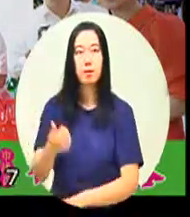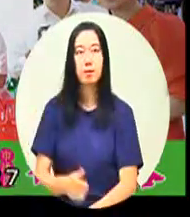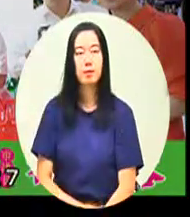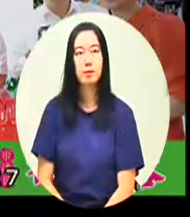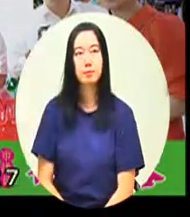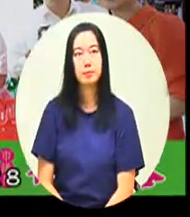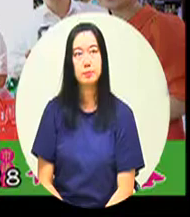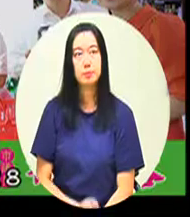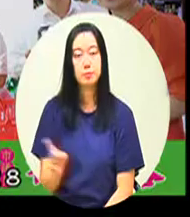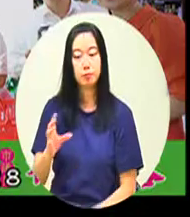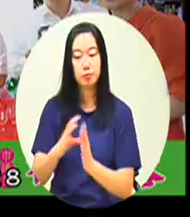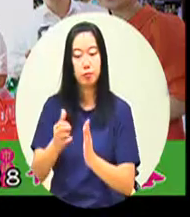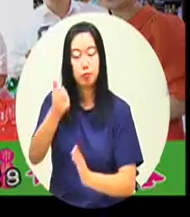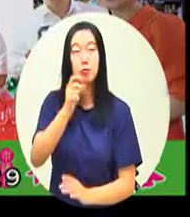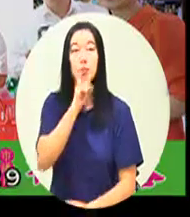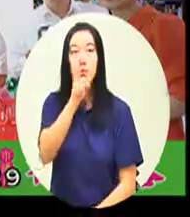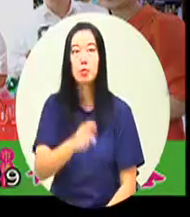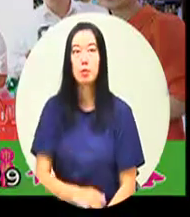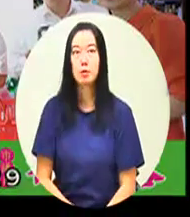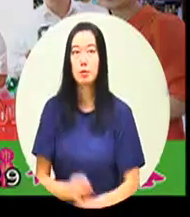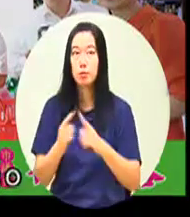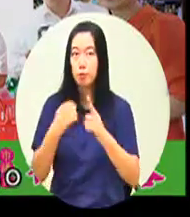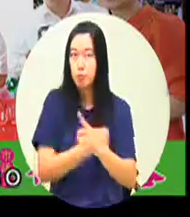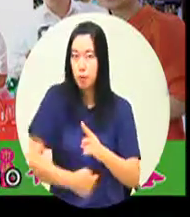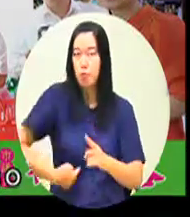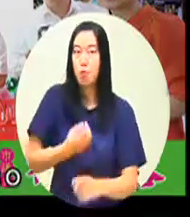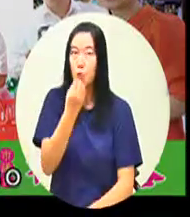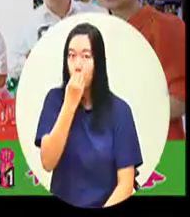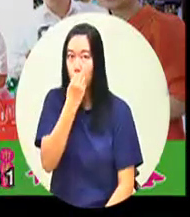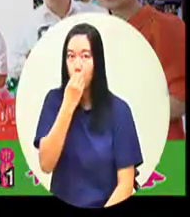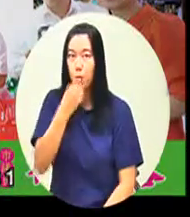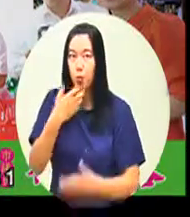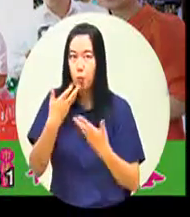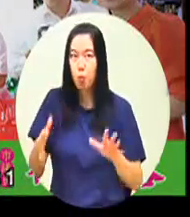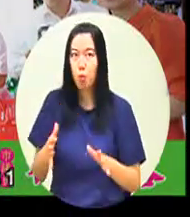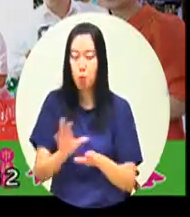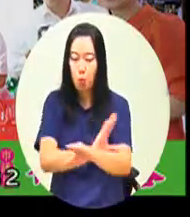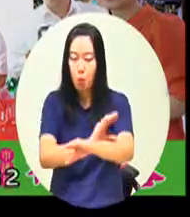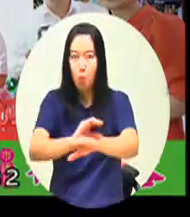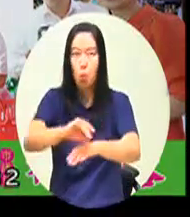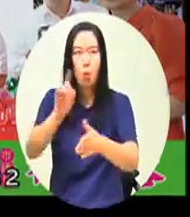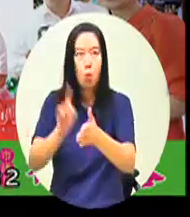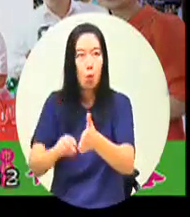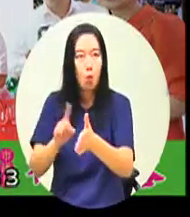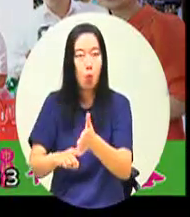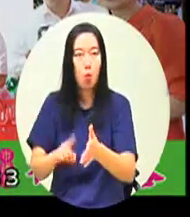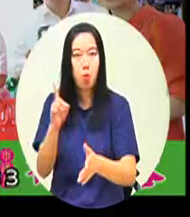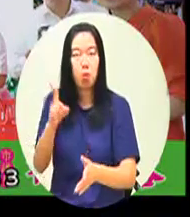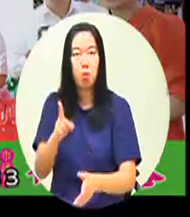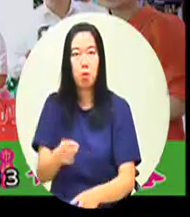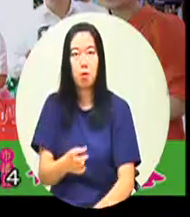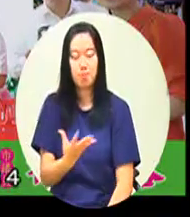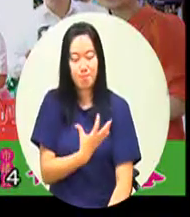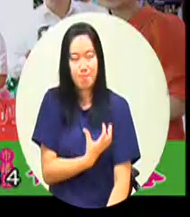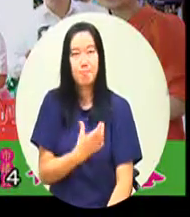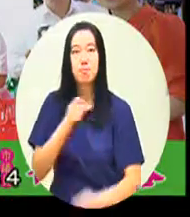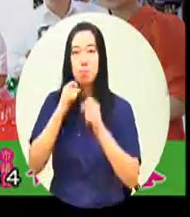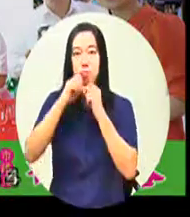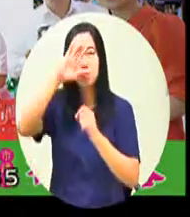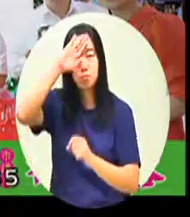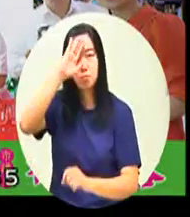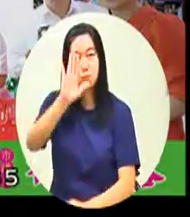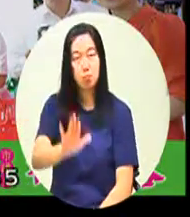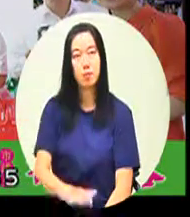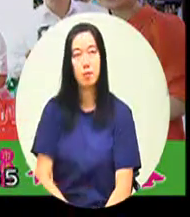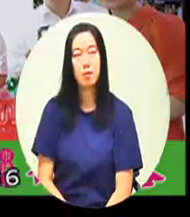局长他说，人体食物多脂肪，容易得乳癌哦。乳癌不